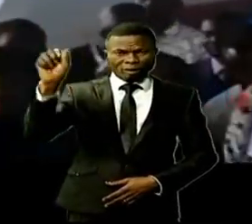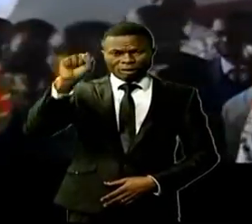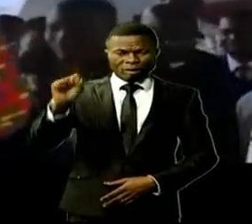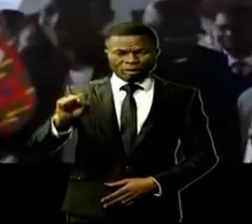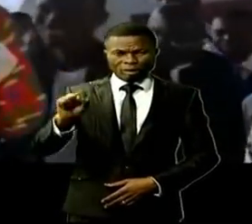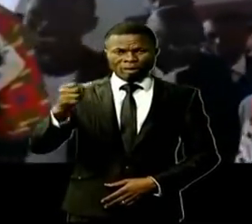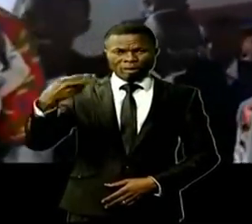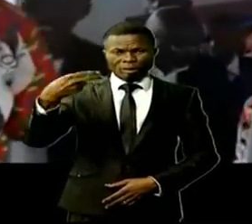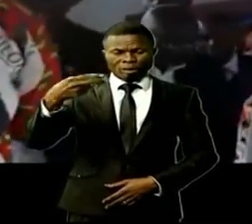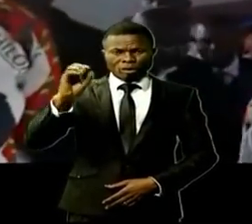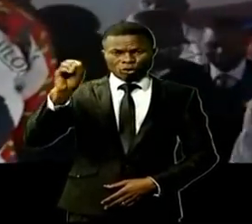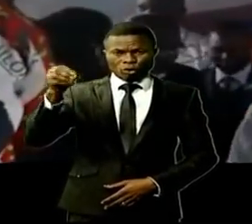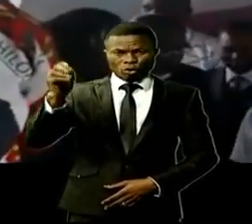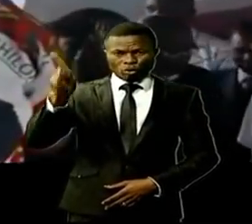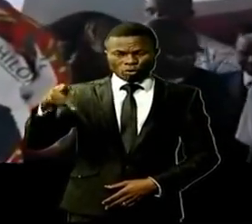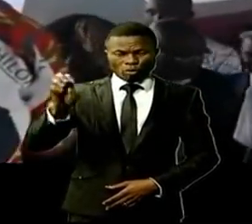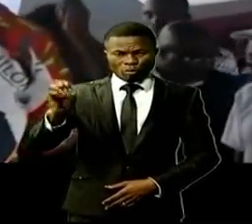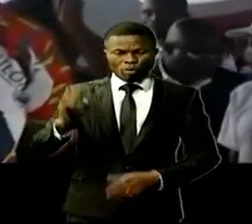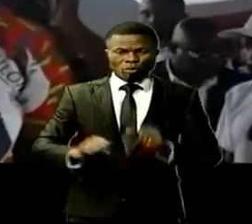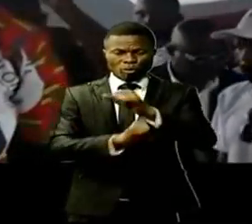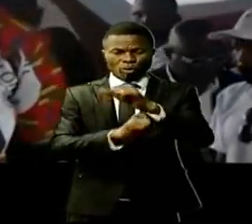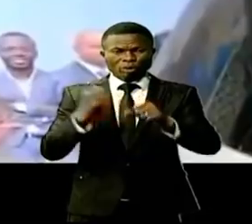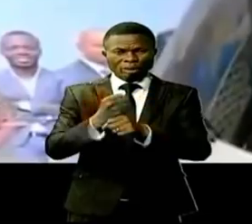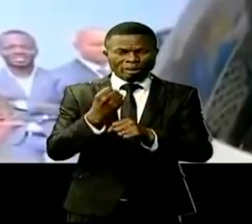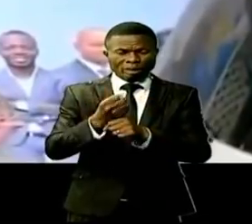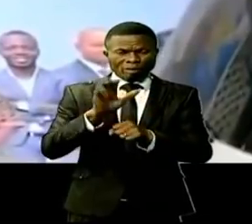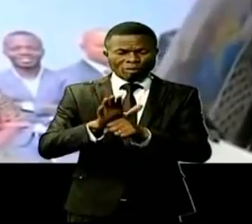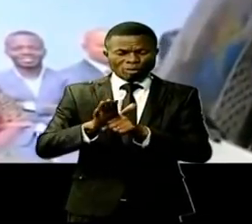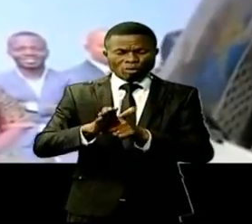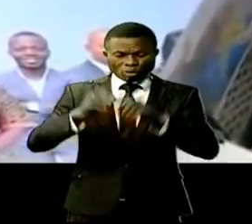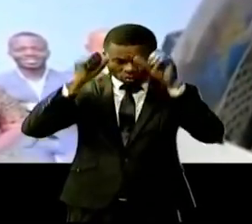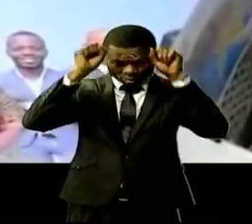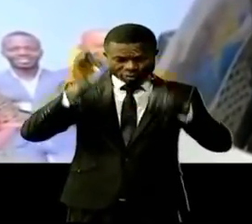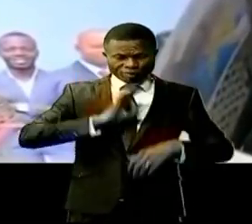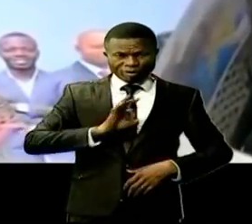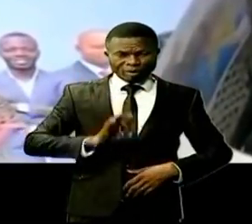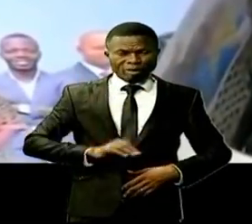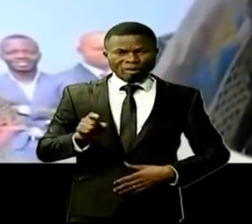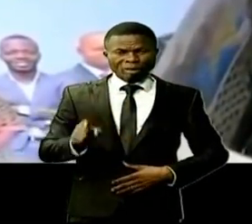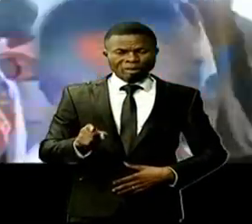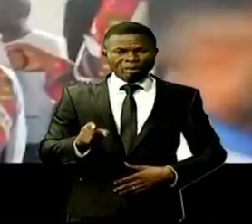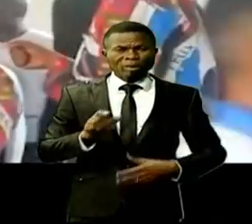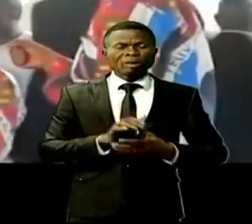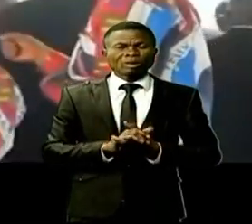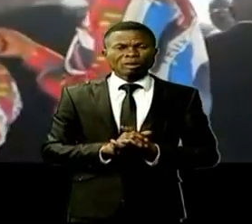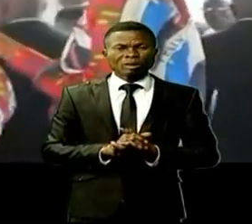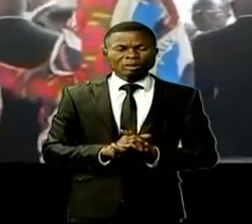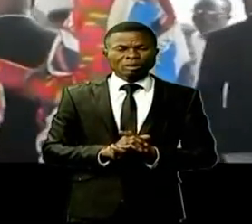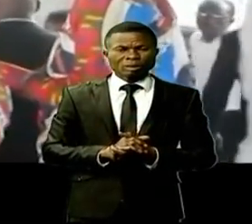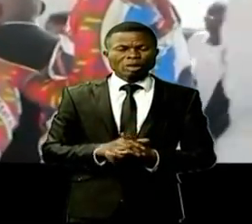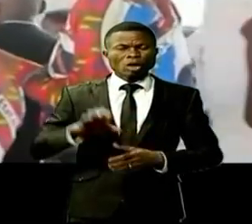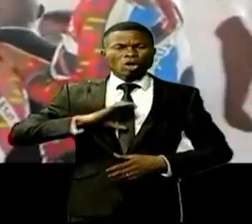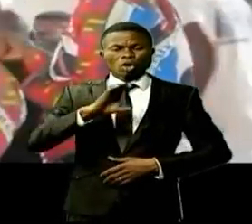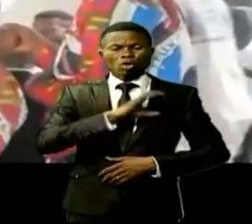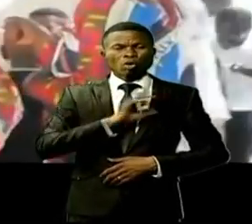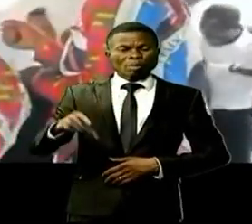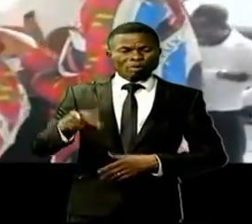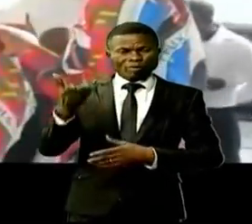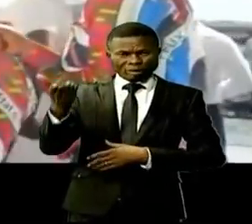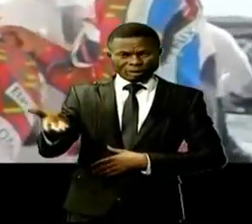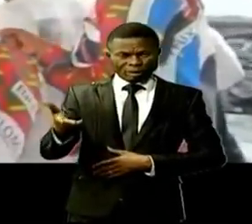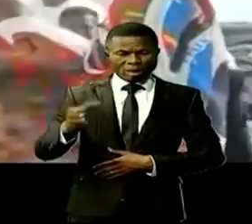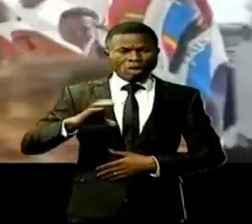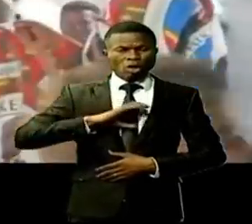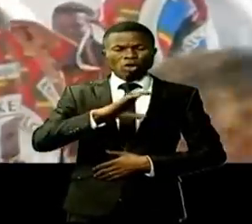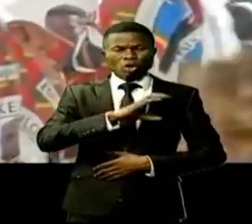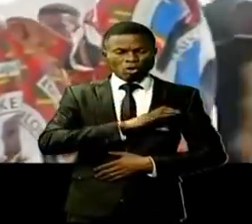but lucratif qui soutient les actions du chef de l'État, Félix Antoine Tshisekedi Tshilombo, à son comité provincial, un